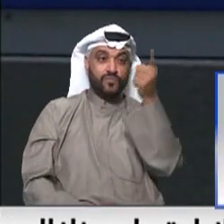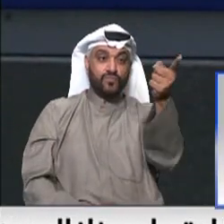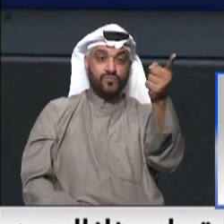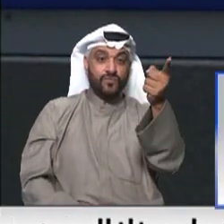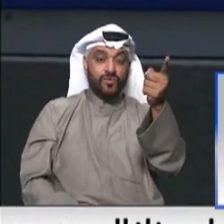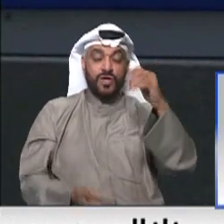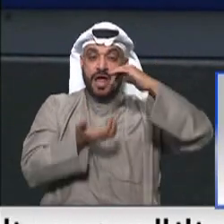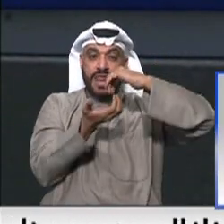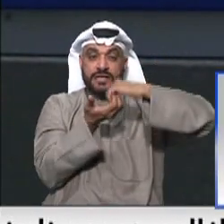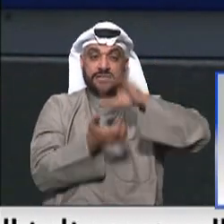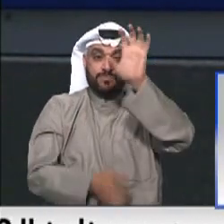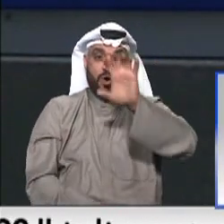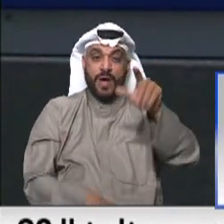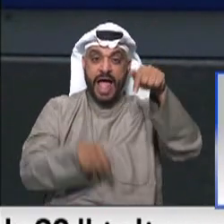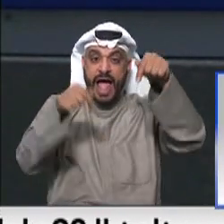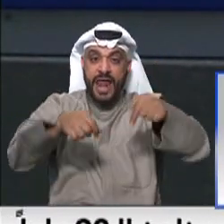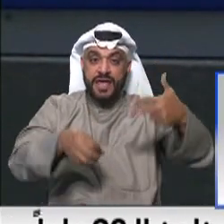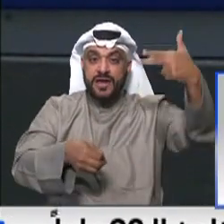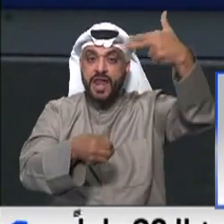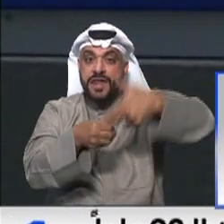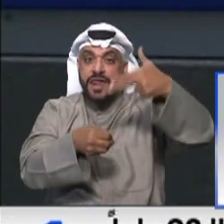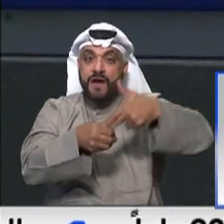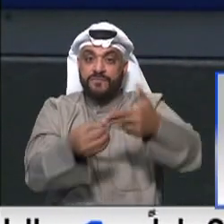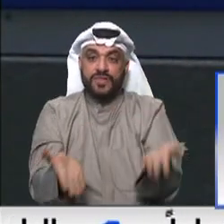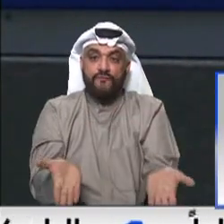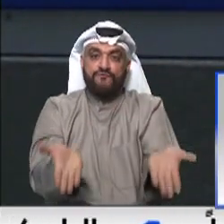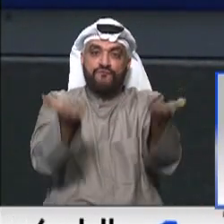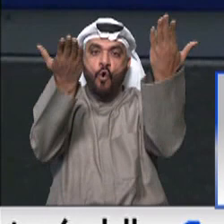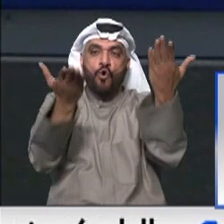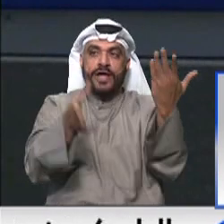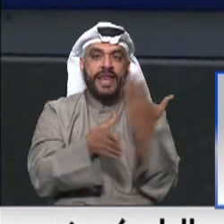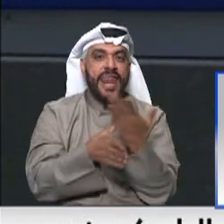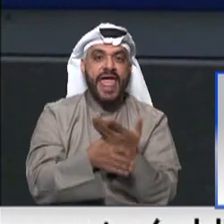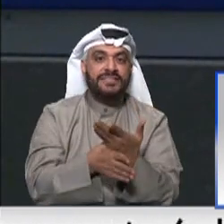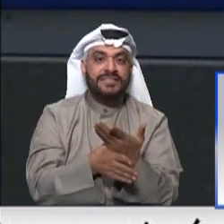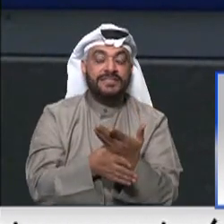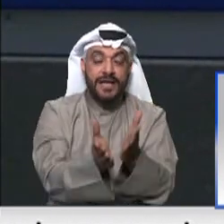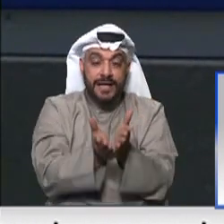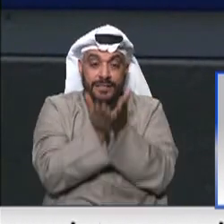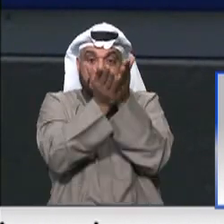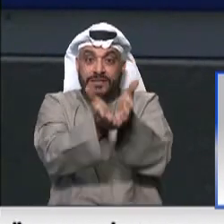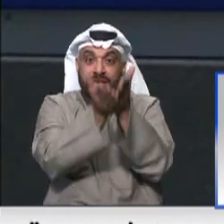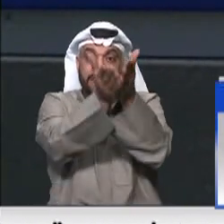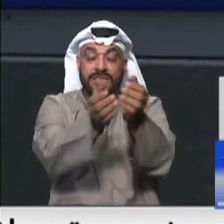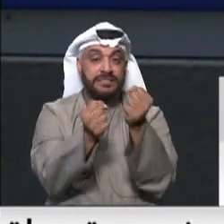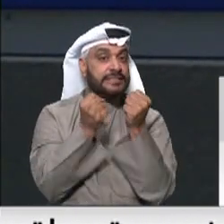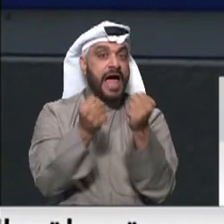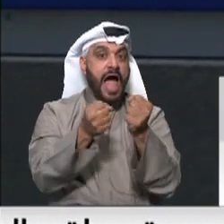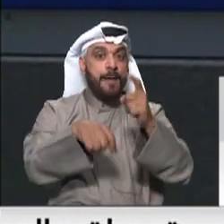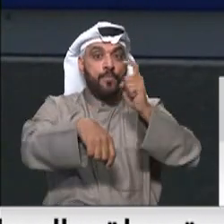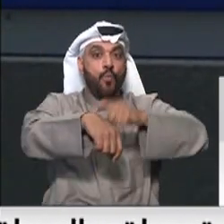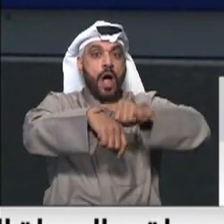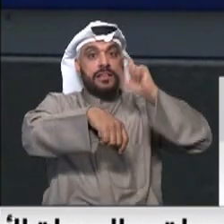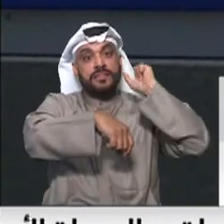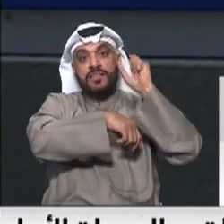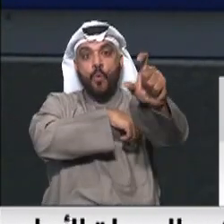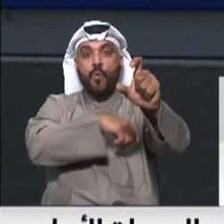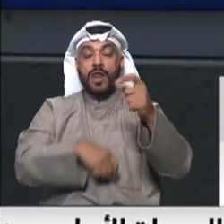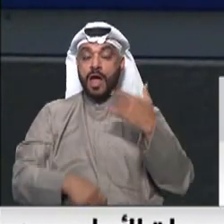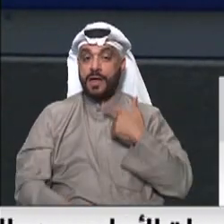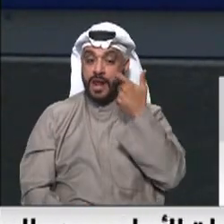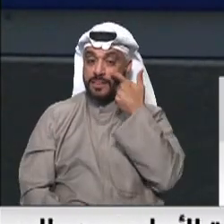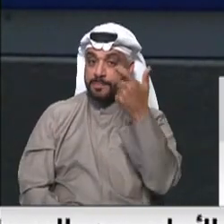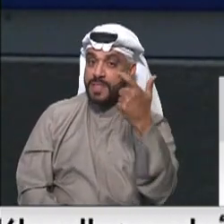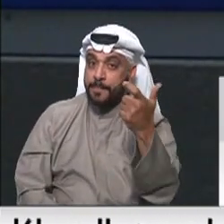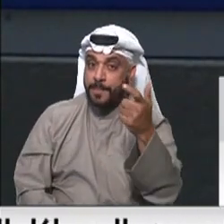حينما نرى أسعار الطاقة ترتفع بسبب التوترات الدولية، نعرف أننا ندفع ثمن العواقب. لذلك علينا أن نكون لاعبين فاعلين،